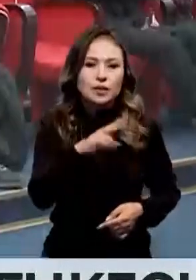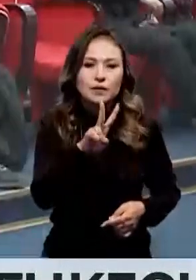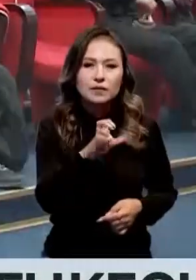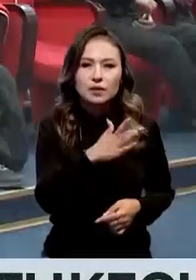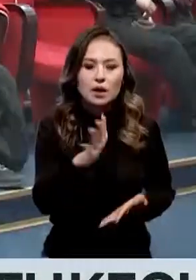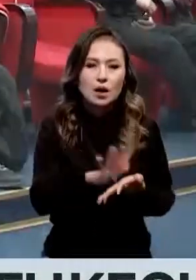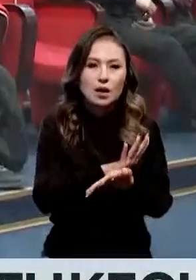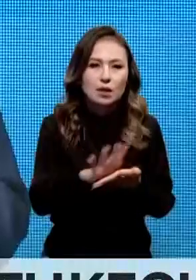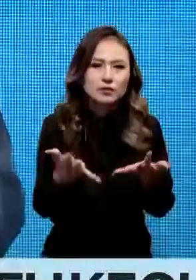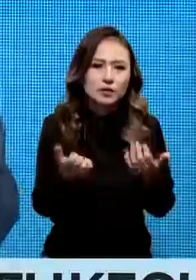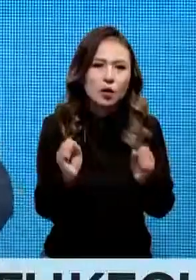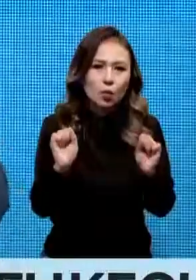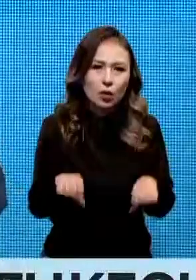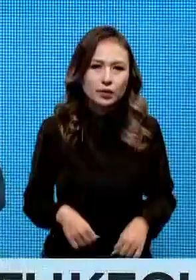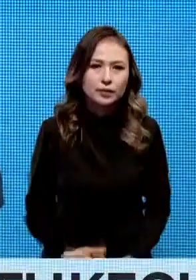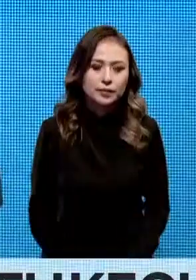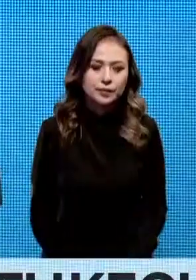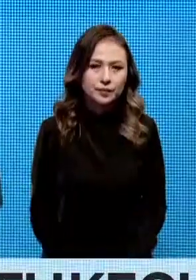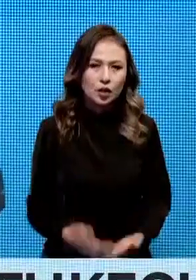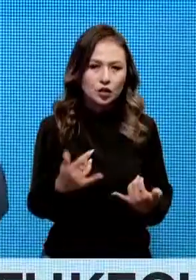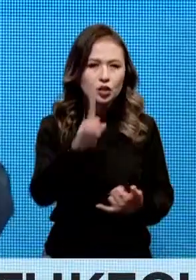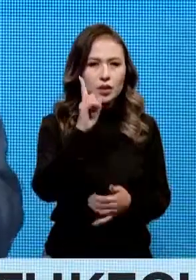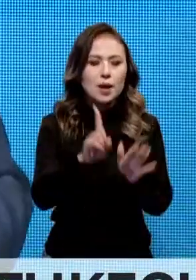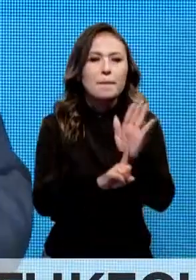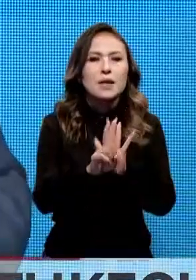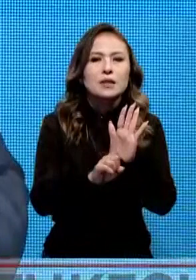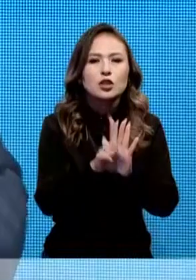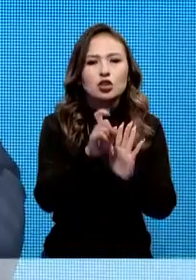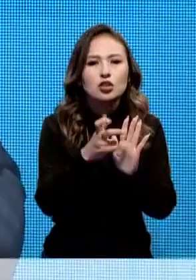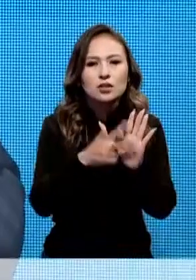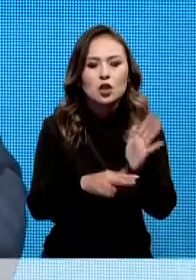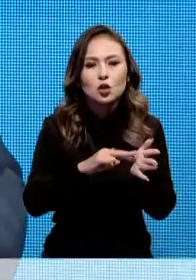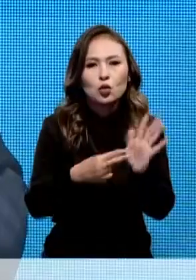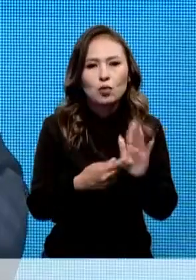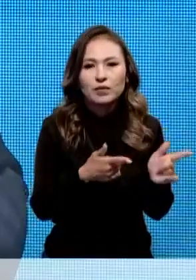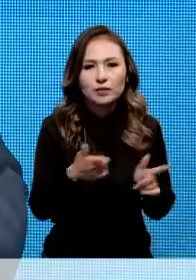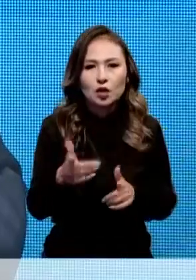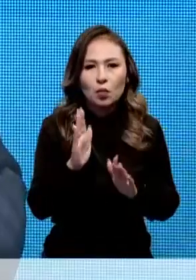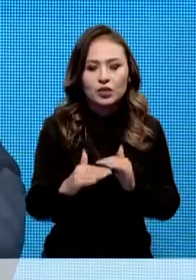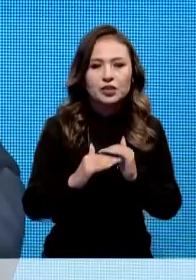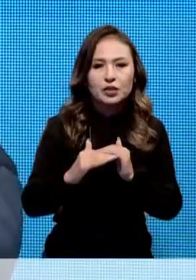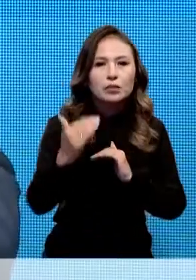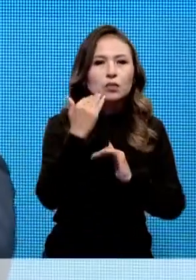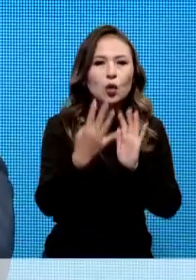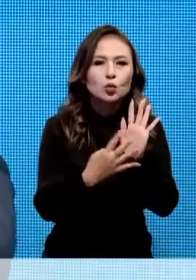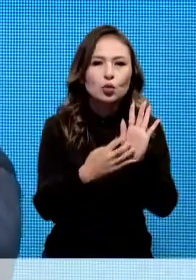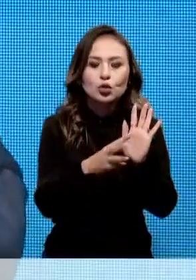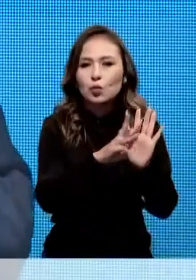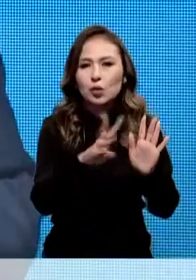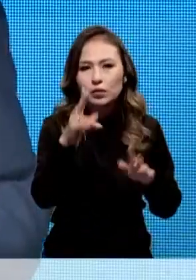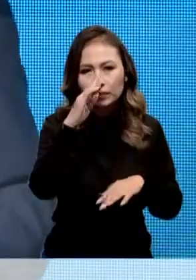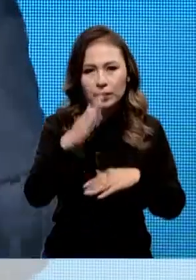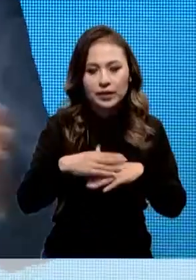астам грантқа қол жеткізеді. Жастар бастамасы бағытында 180 жоба жүзеге асырылады. Бұған жергілікті қазынадан 900 миллион теңге